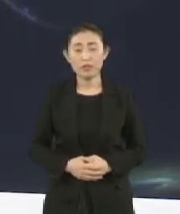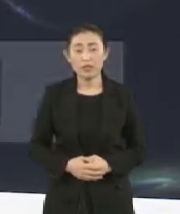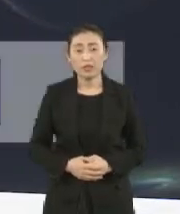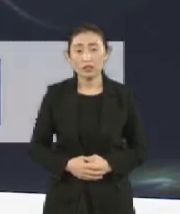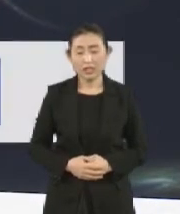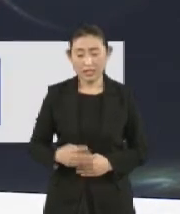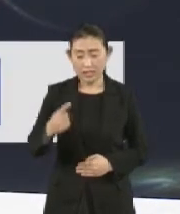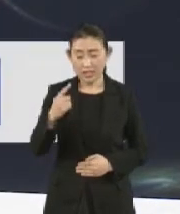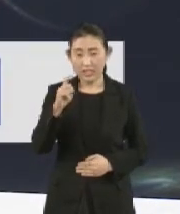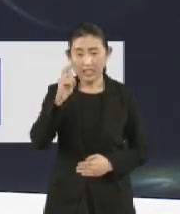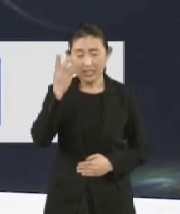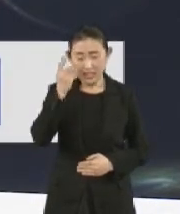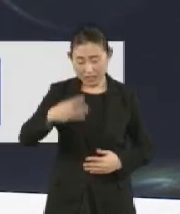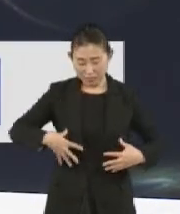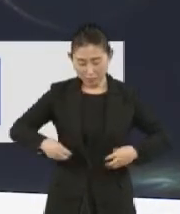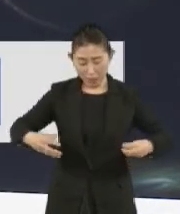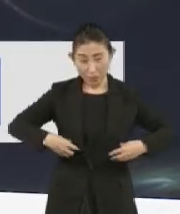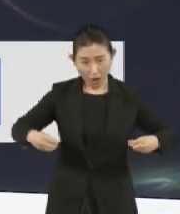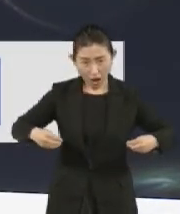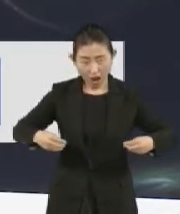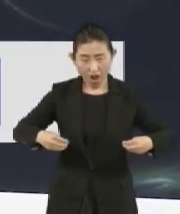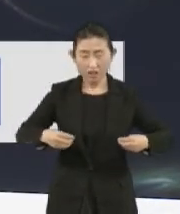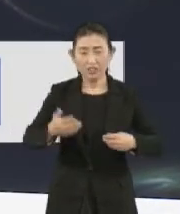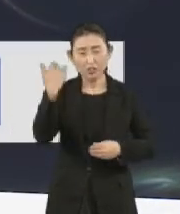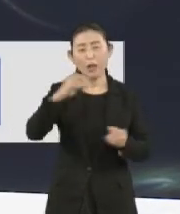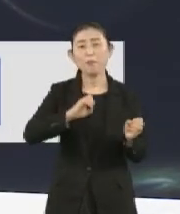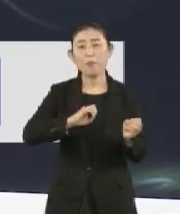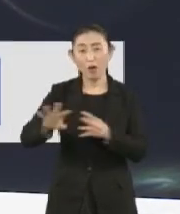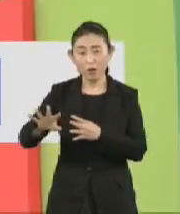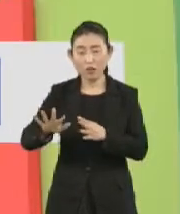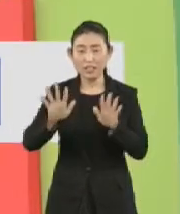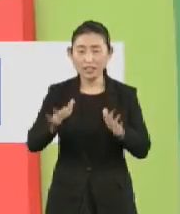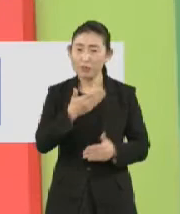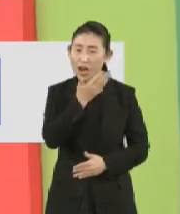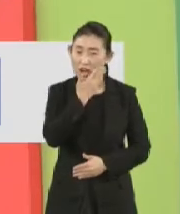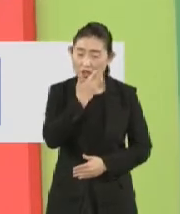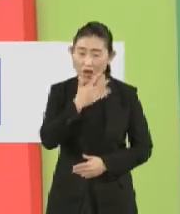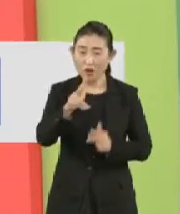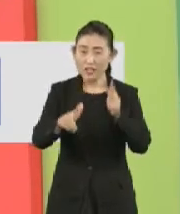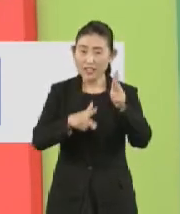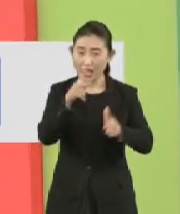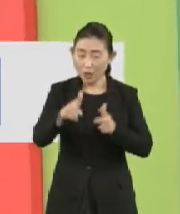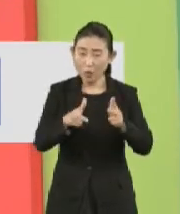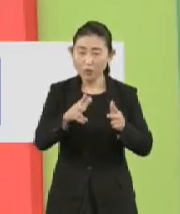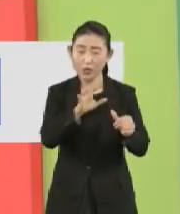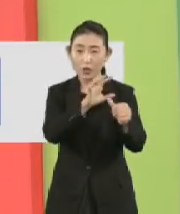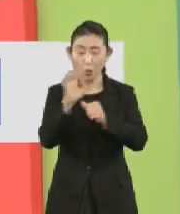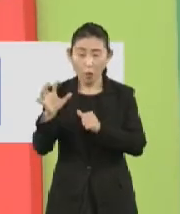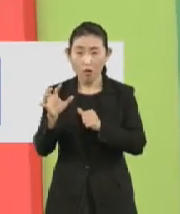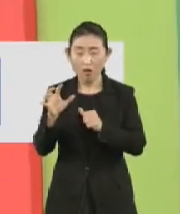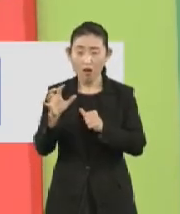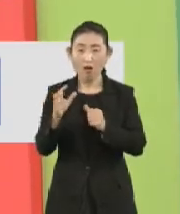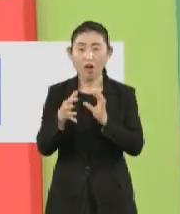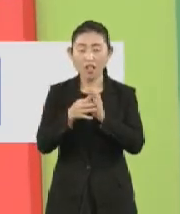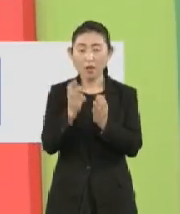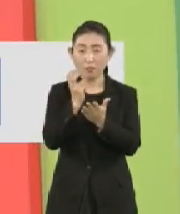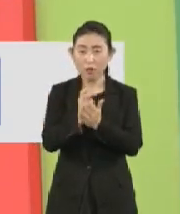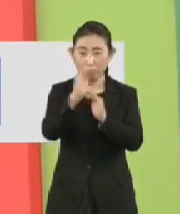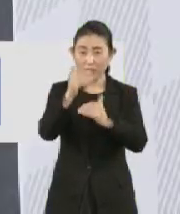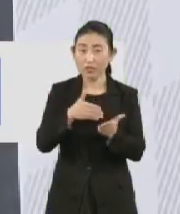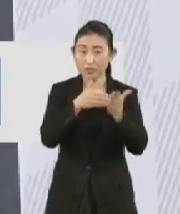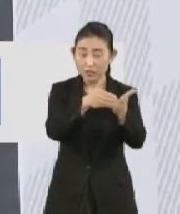지방흡입 수술 과정에서 벌어지는 인체 폐지 방을 산업 목적으로 재활용할 수 있도록 하는 법안이 국회에 제출돼